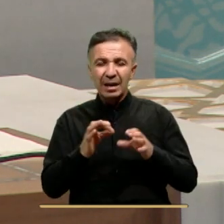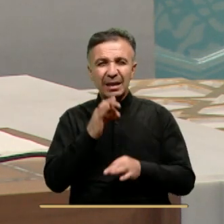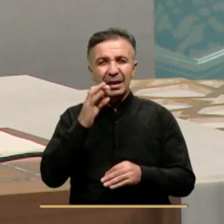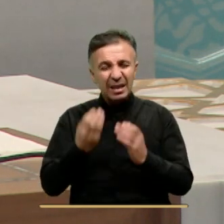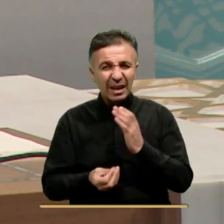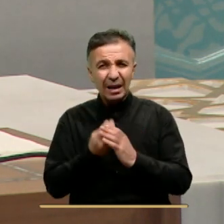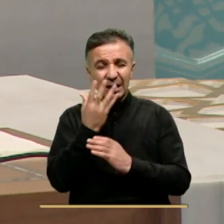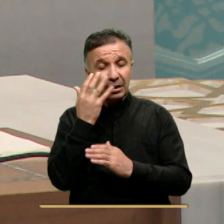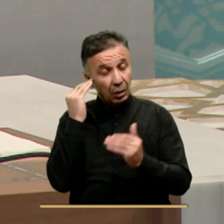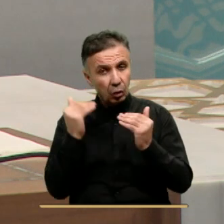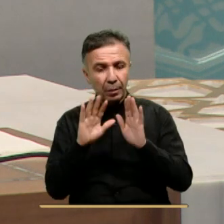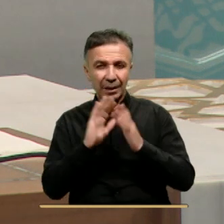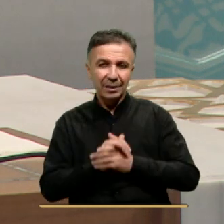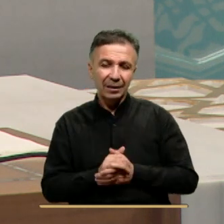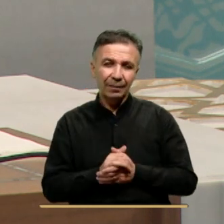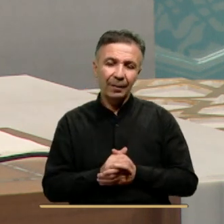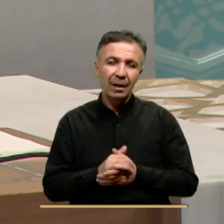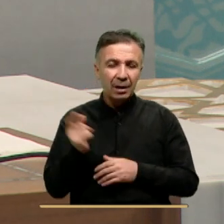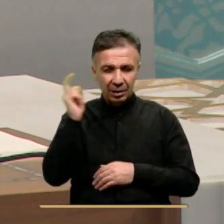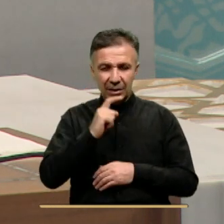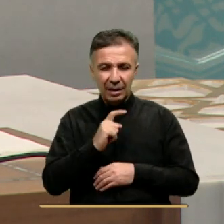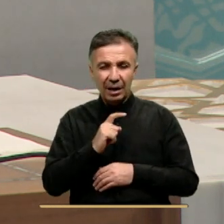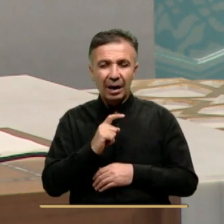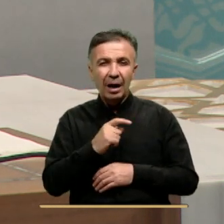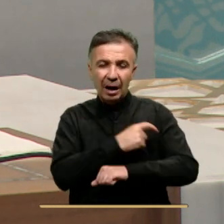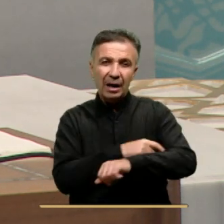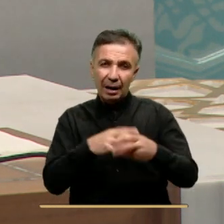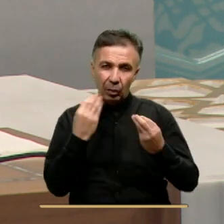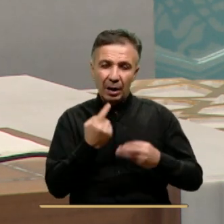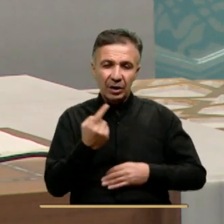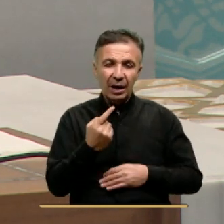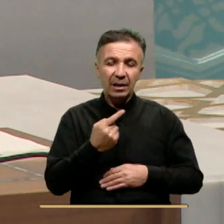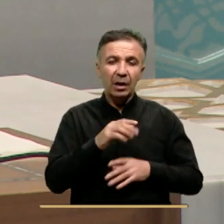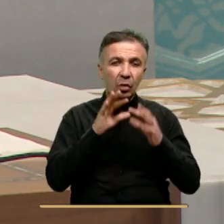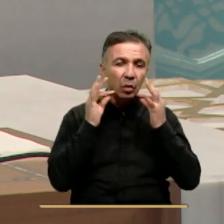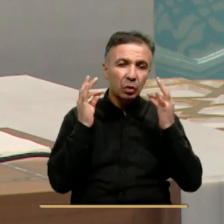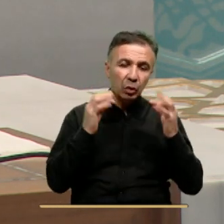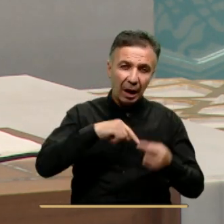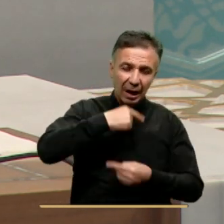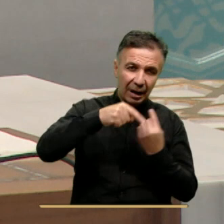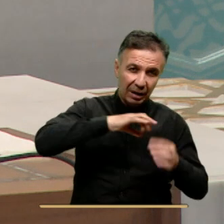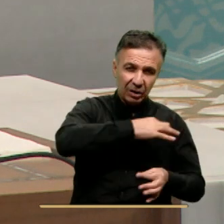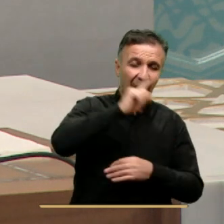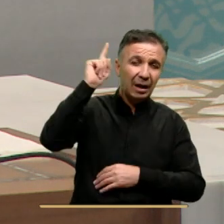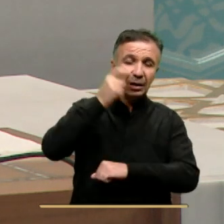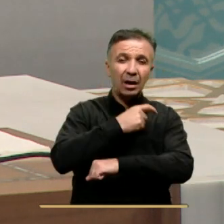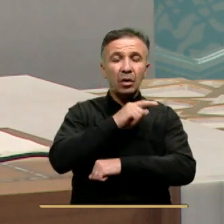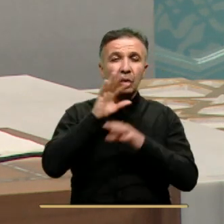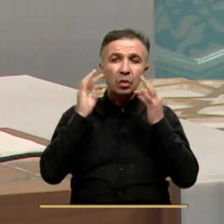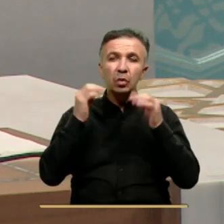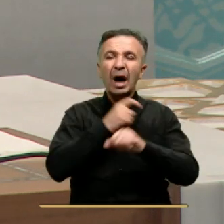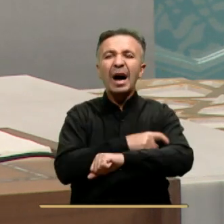değildir Zira haramlarda huzur arayana Allah da huzuru haram kılar Efendimiz